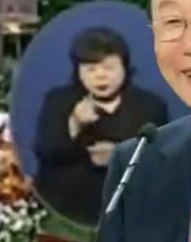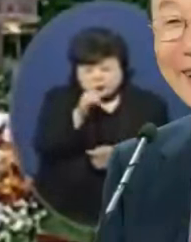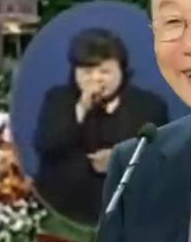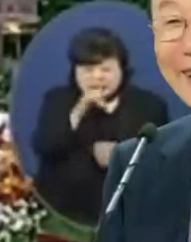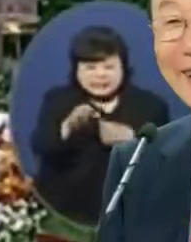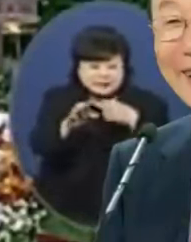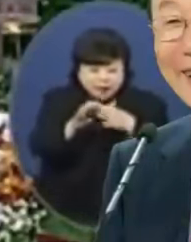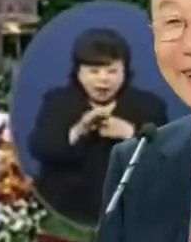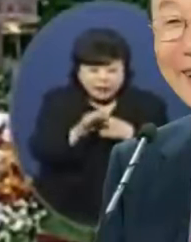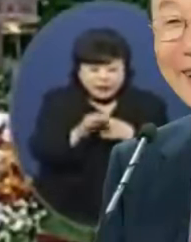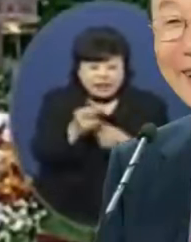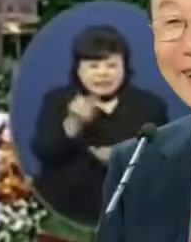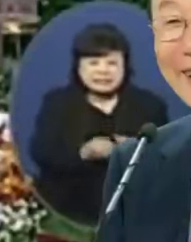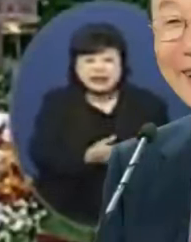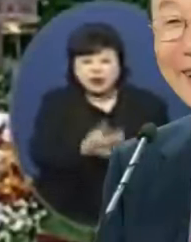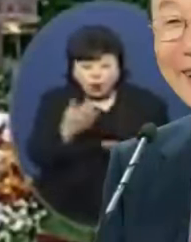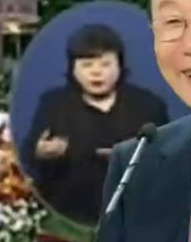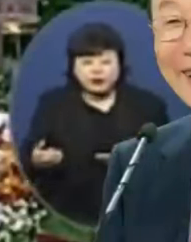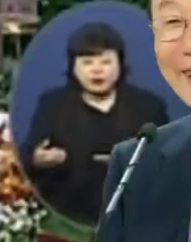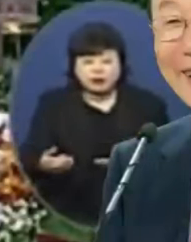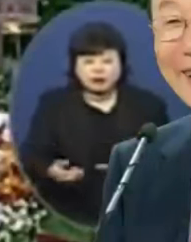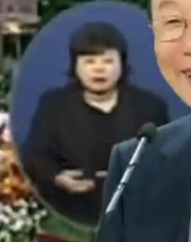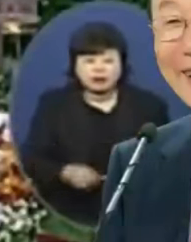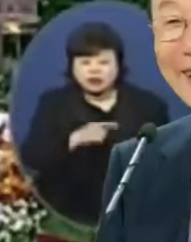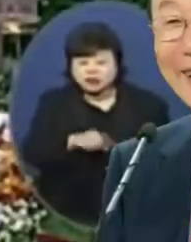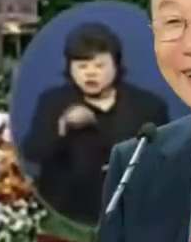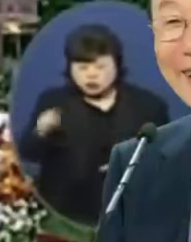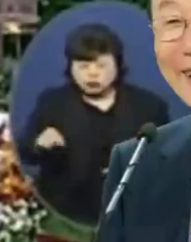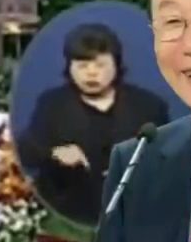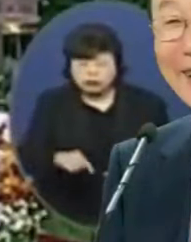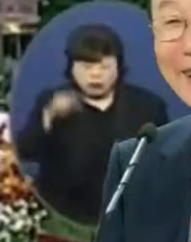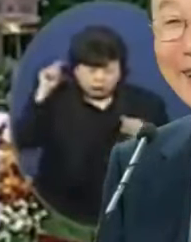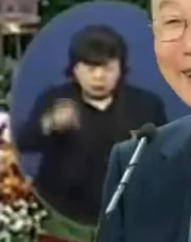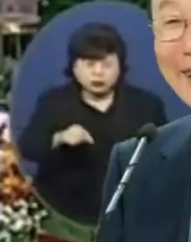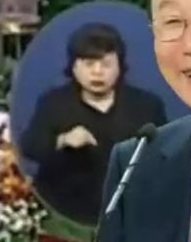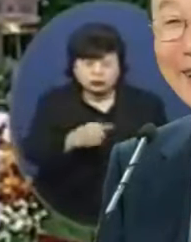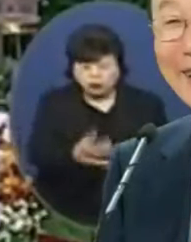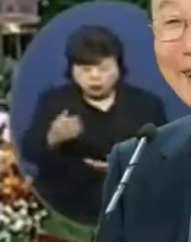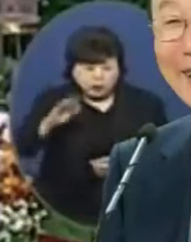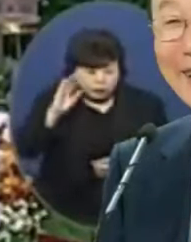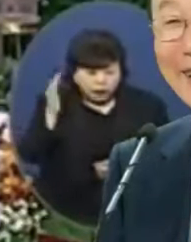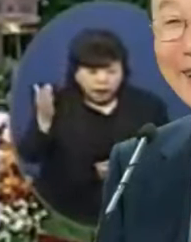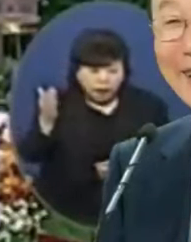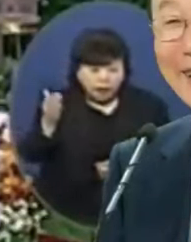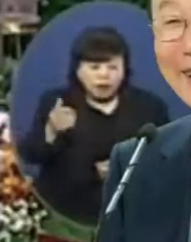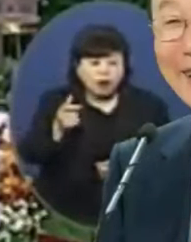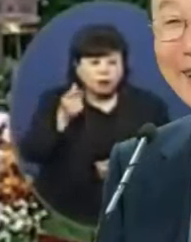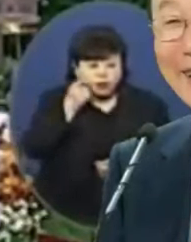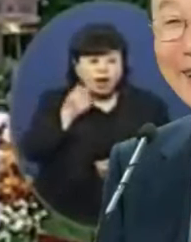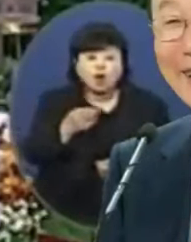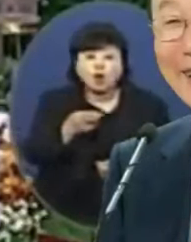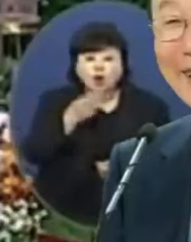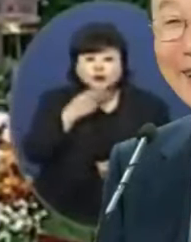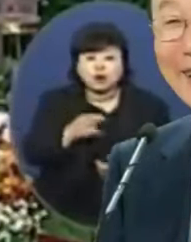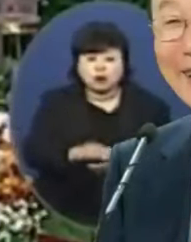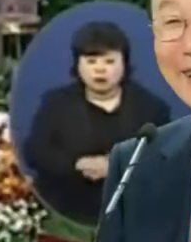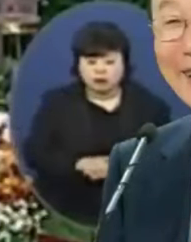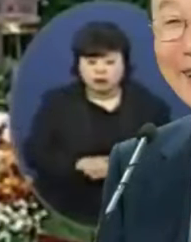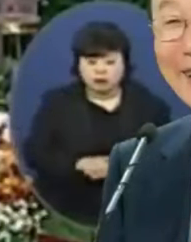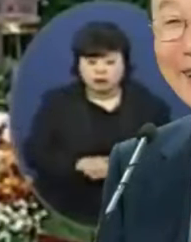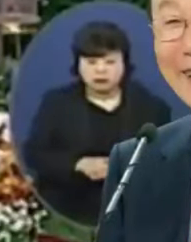하나만큼만 있어도 이 산을 명하여 여기서 저기로 옮기라 하면 옮겨질 것이요 또 너희가 못할 것이 없으리라.